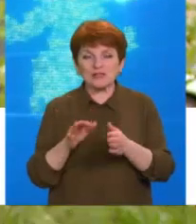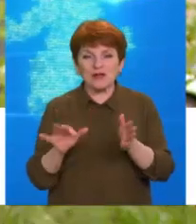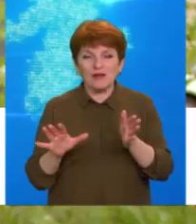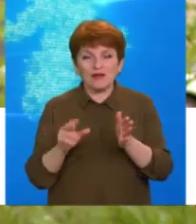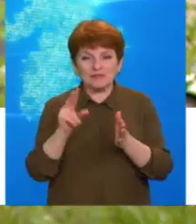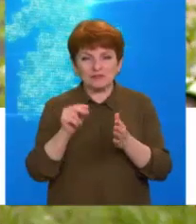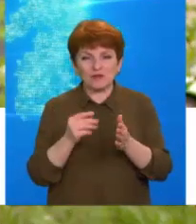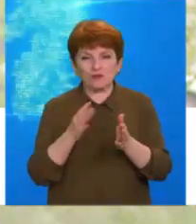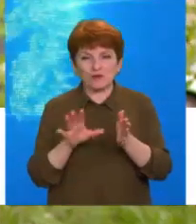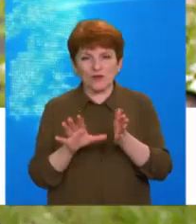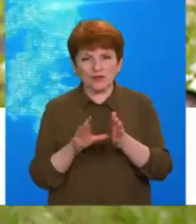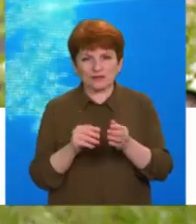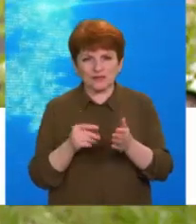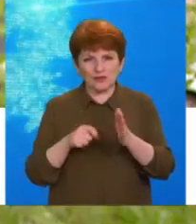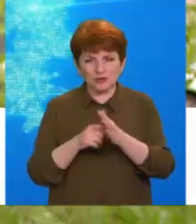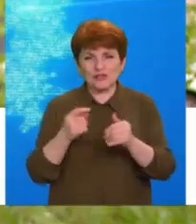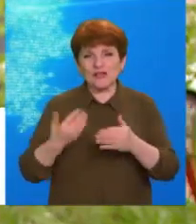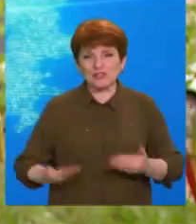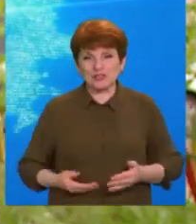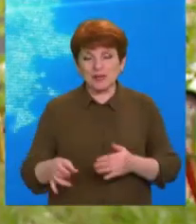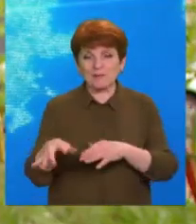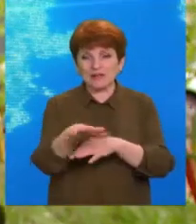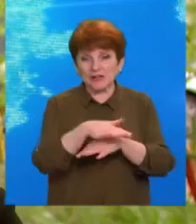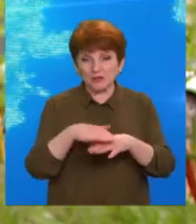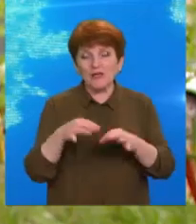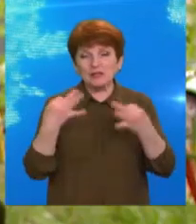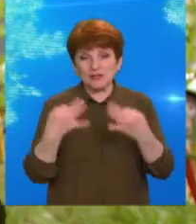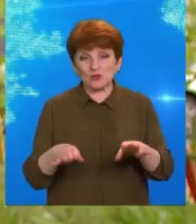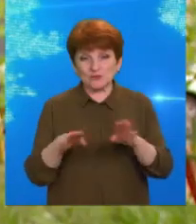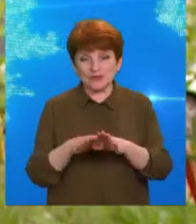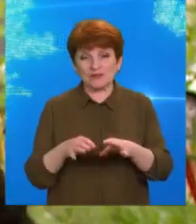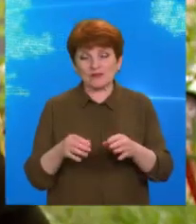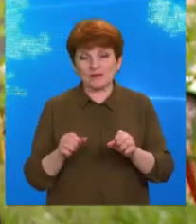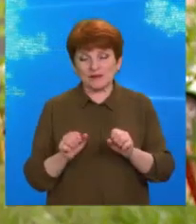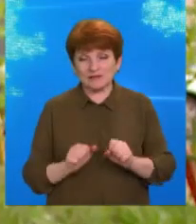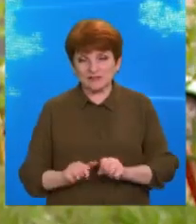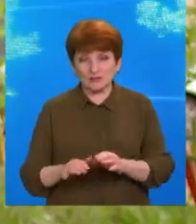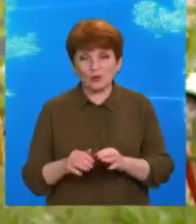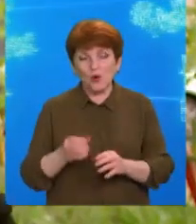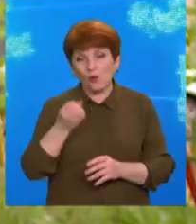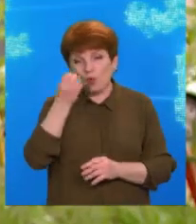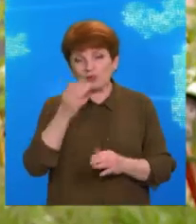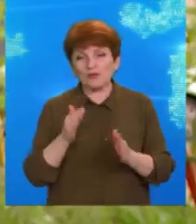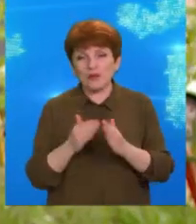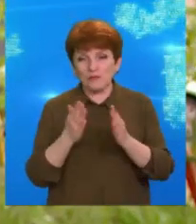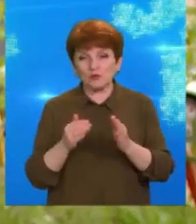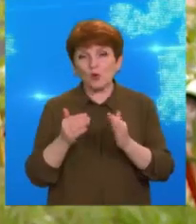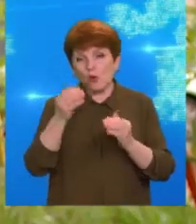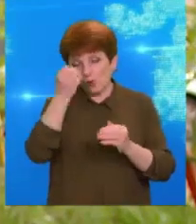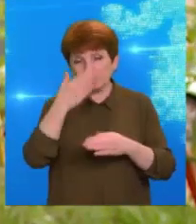экосистемы «Ростелеком Ключ». Для жителей микрорайона доступны такие сервисы, как умный домофон, умный